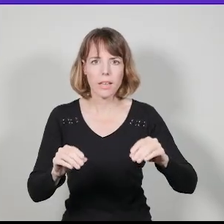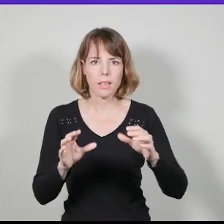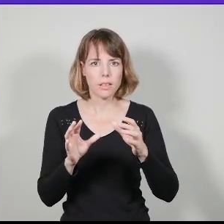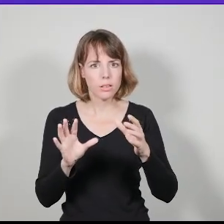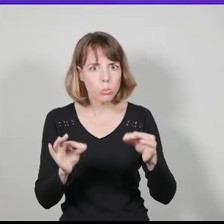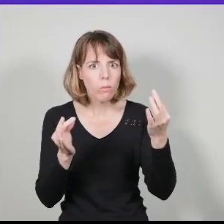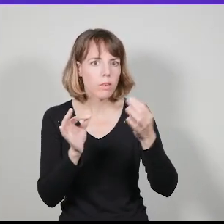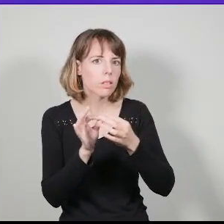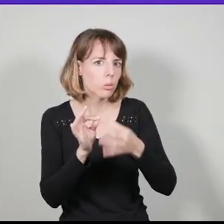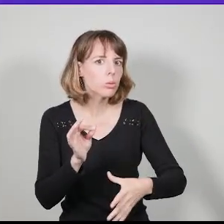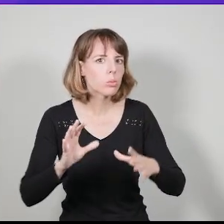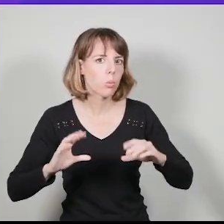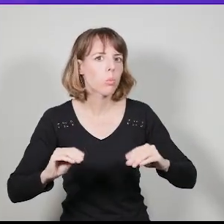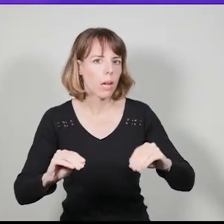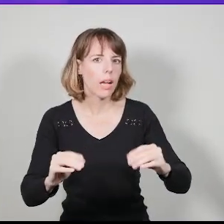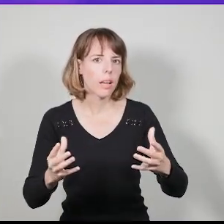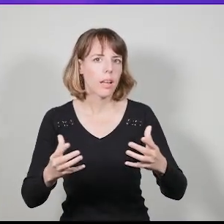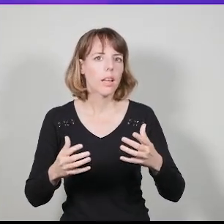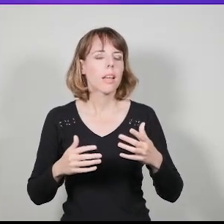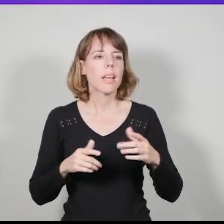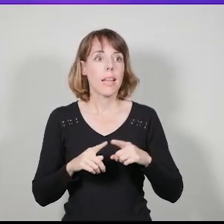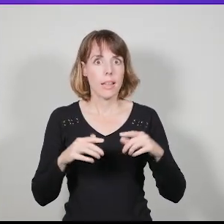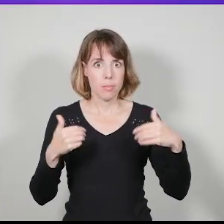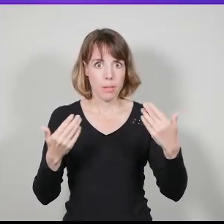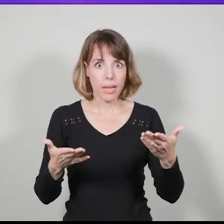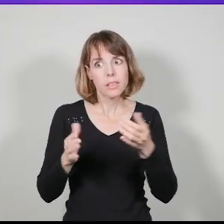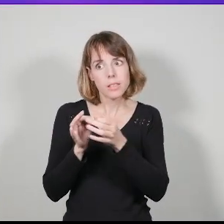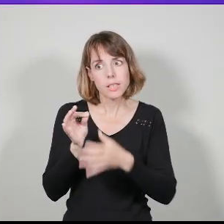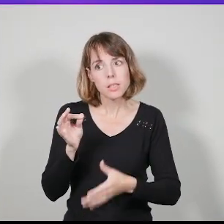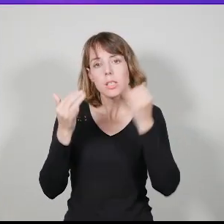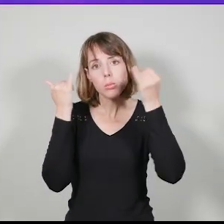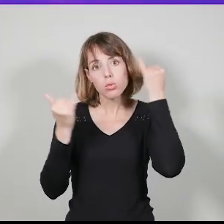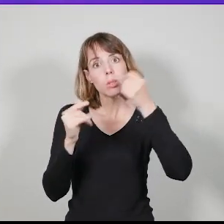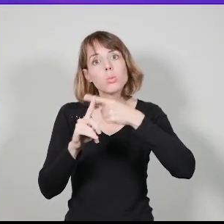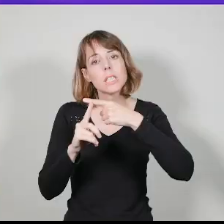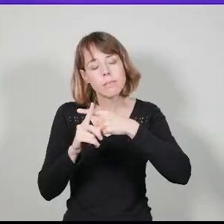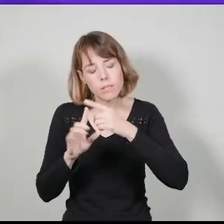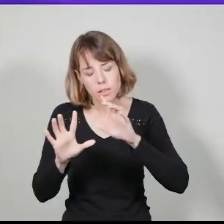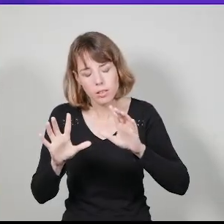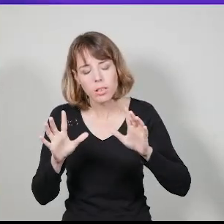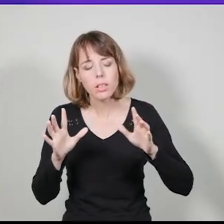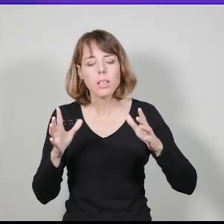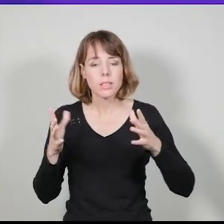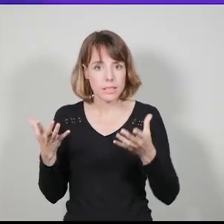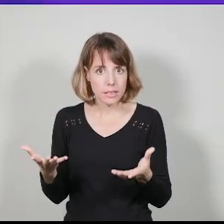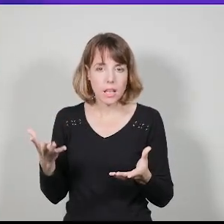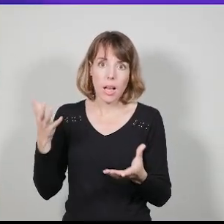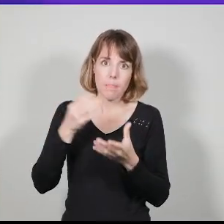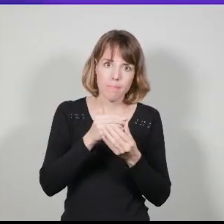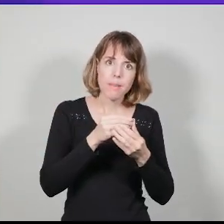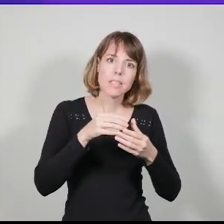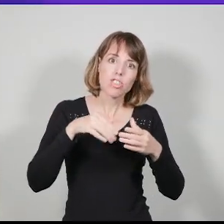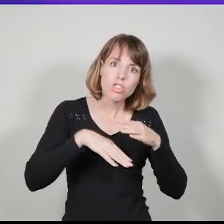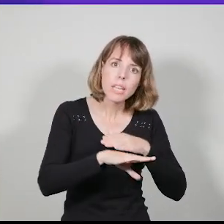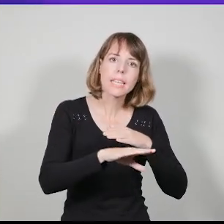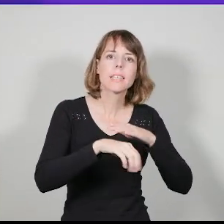et en même temps, de voir comment on va pouvoir intégrer, si les résultats sont positifs, bien sûr, et comment est-ce qu'on va pouvoir intégrer dans une politique publique. Ça,